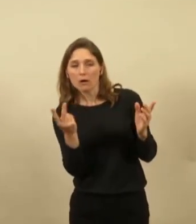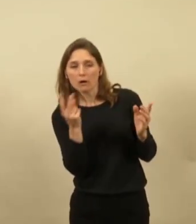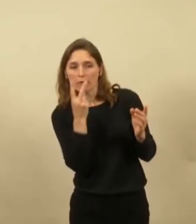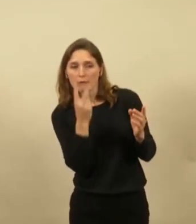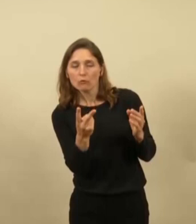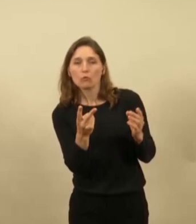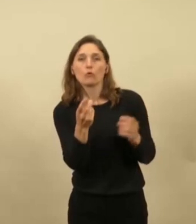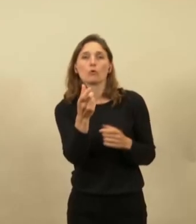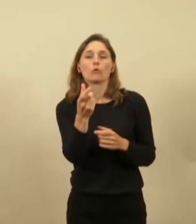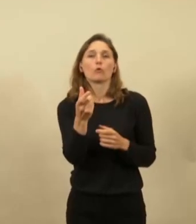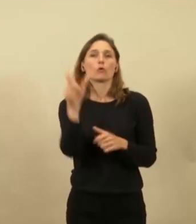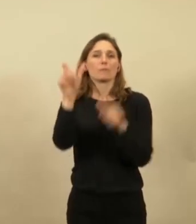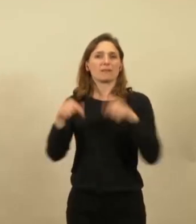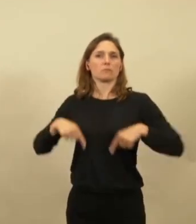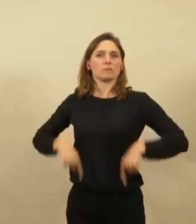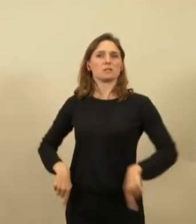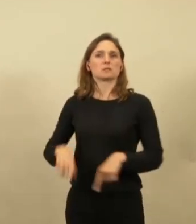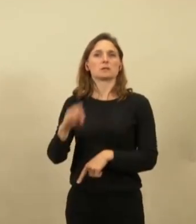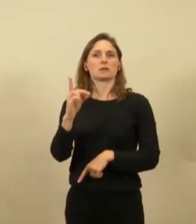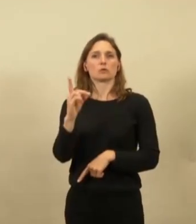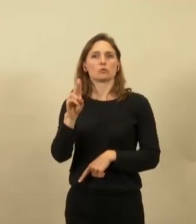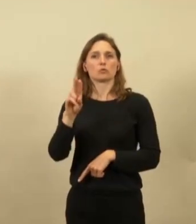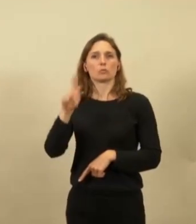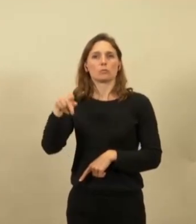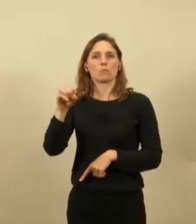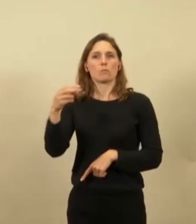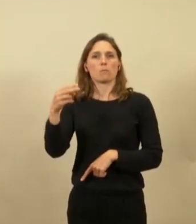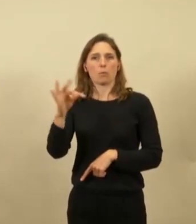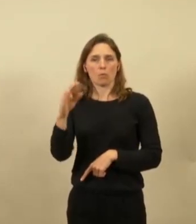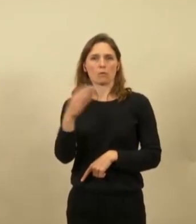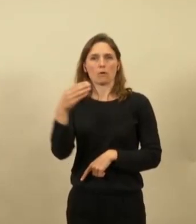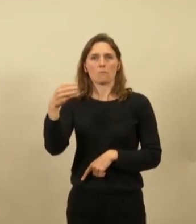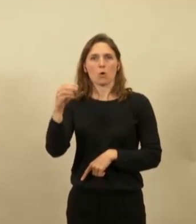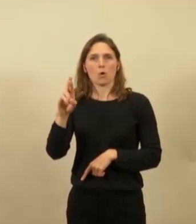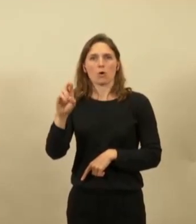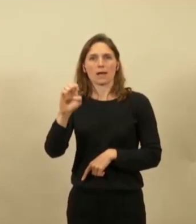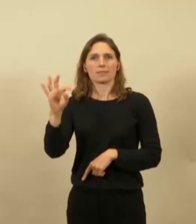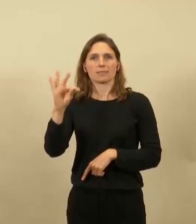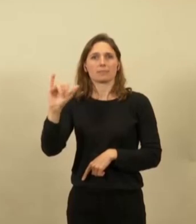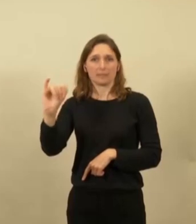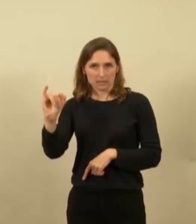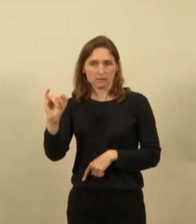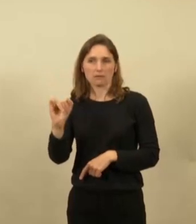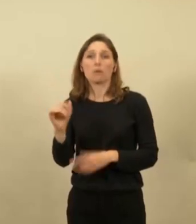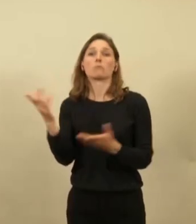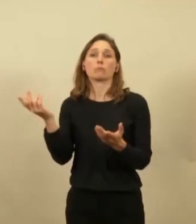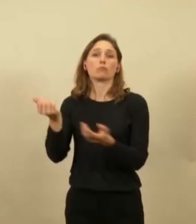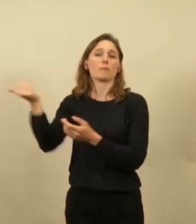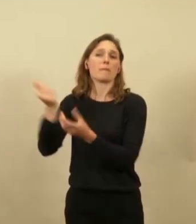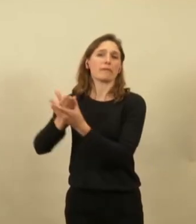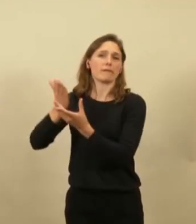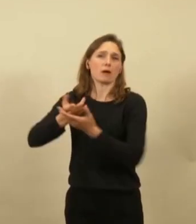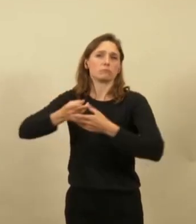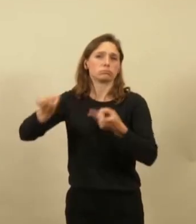Dupont-Moretti en réponse à différentes interventions qui ont pu être faites dans l'hémicycle et donc l'idée bien évidemment